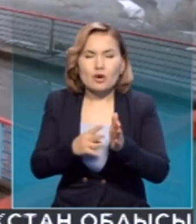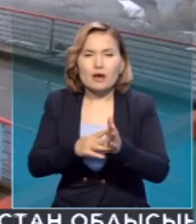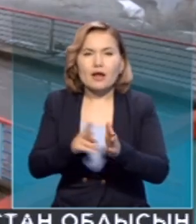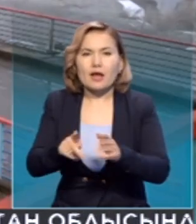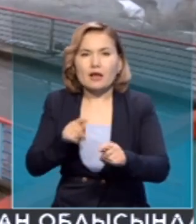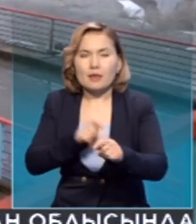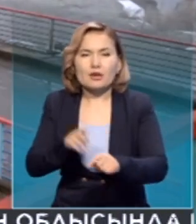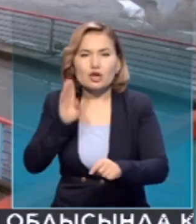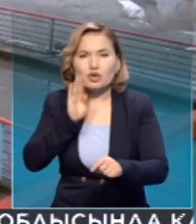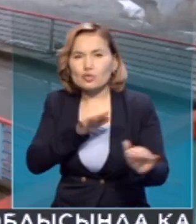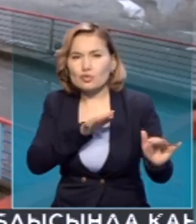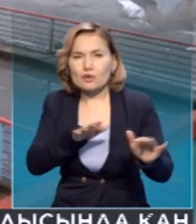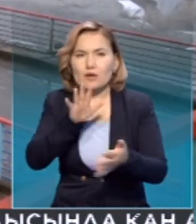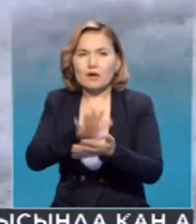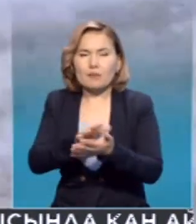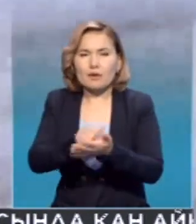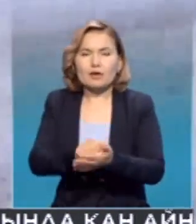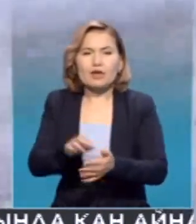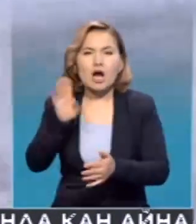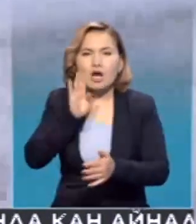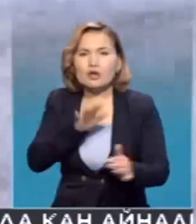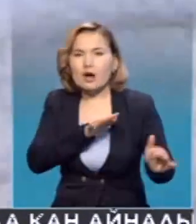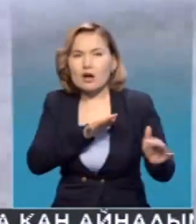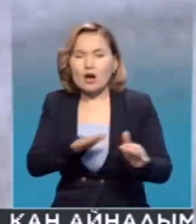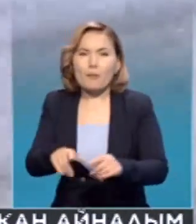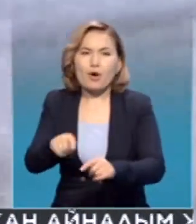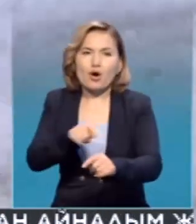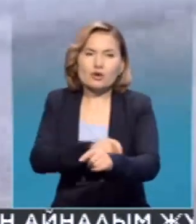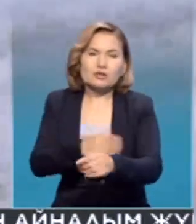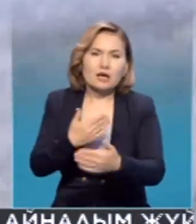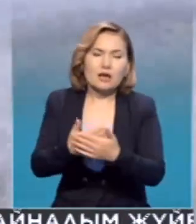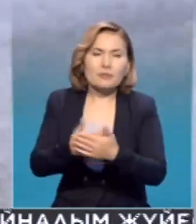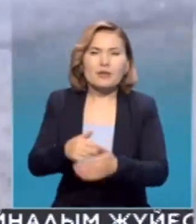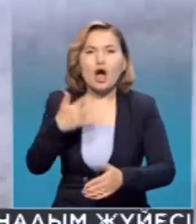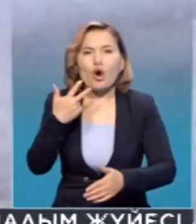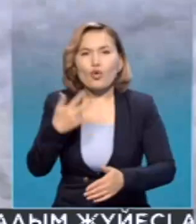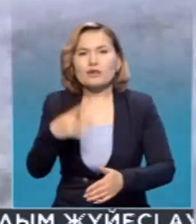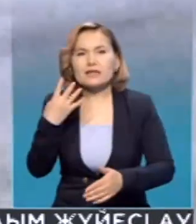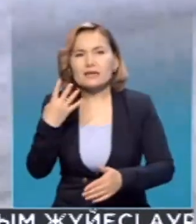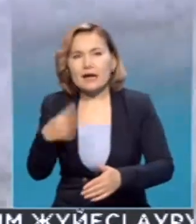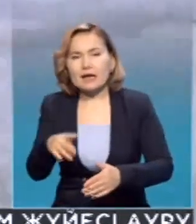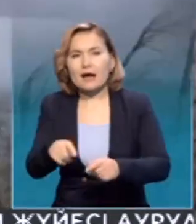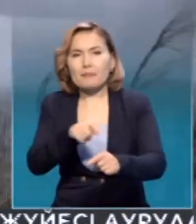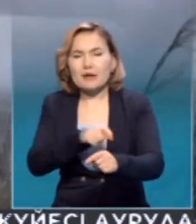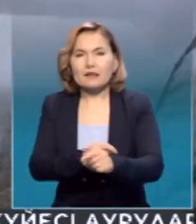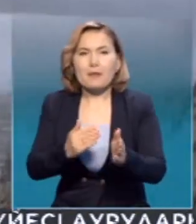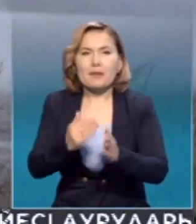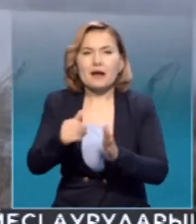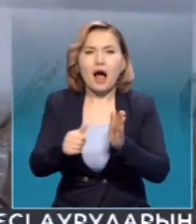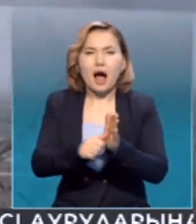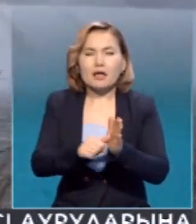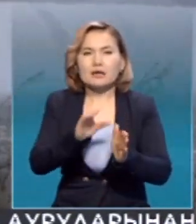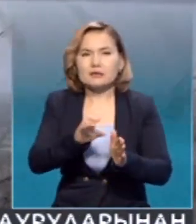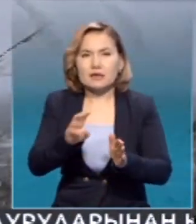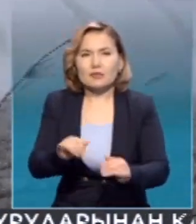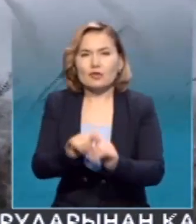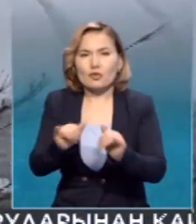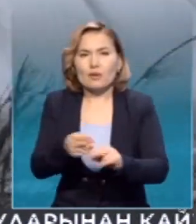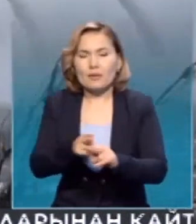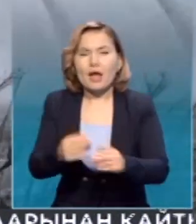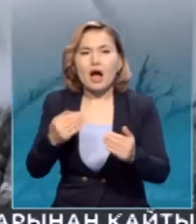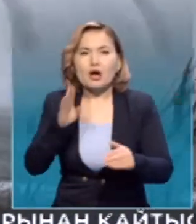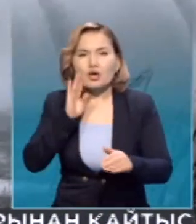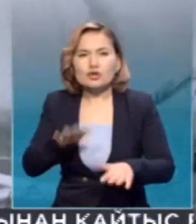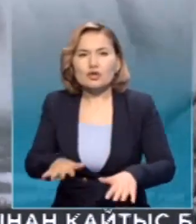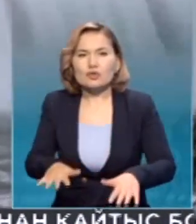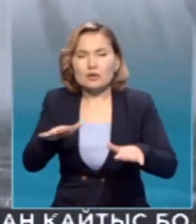су басқанын хабарлады. Тасқын судың ұзындығы шамамен 30-40 метр, биіктігі 6 сантиметрге дейін жетеді. Қазір су